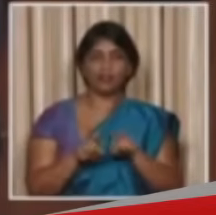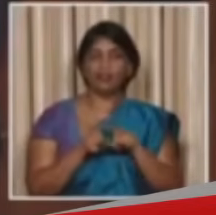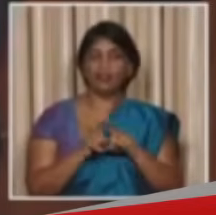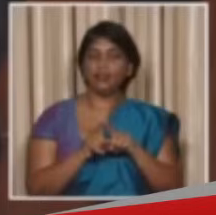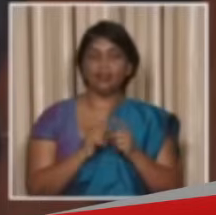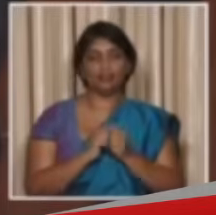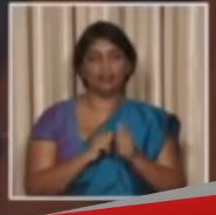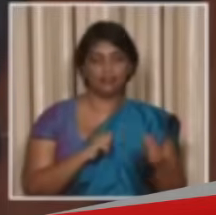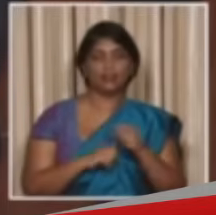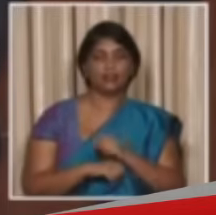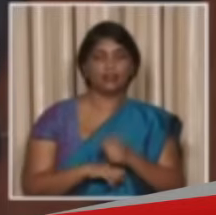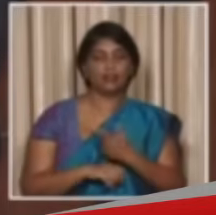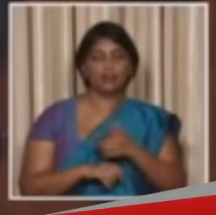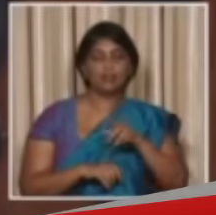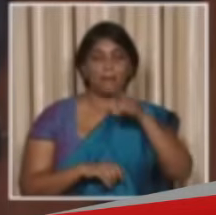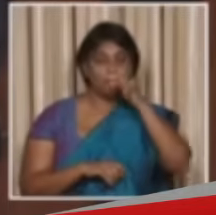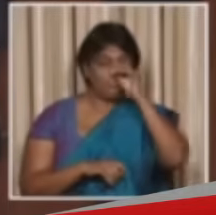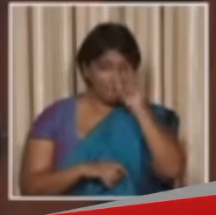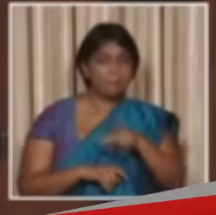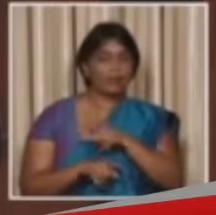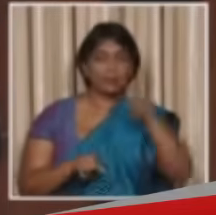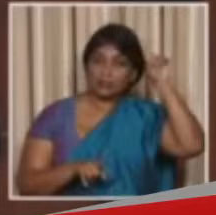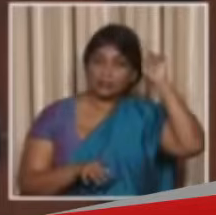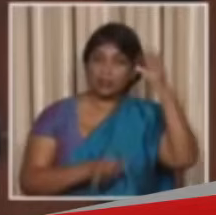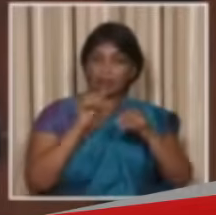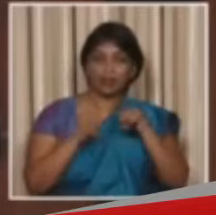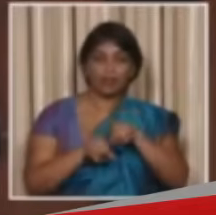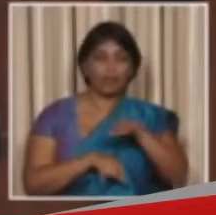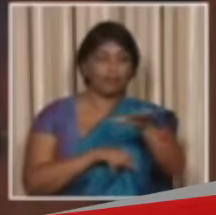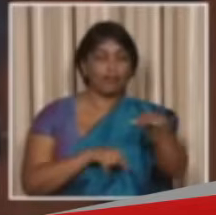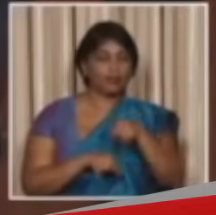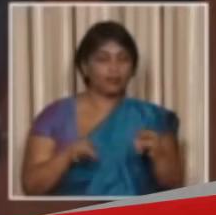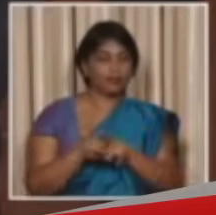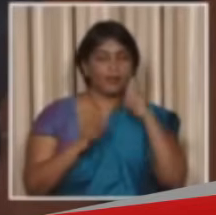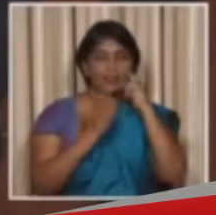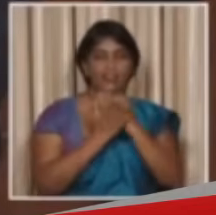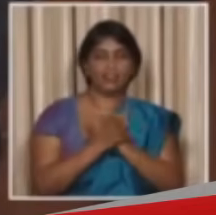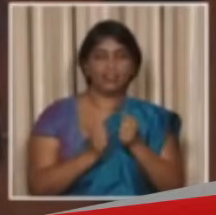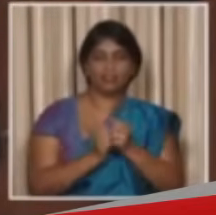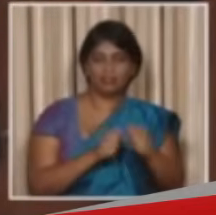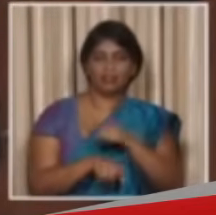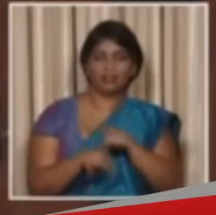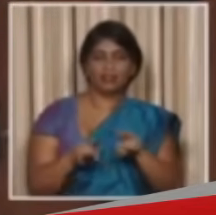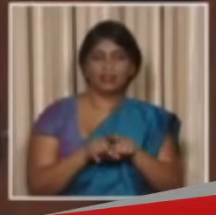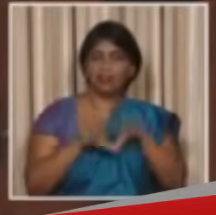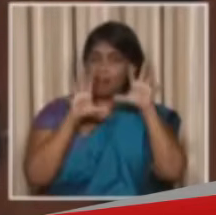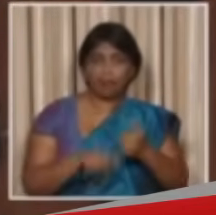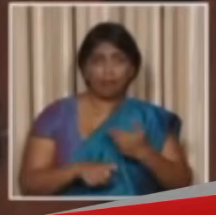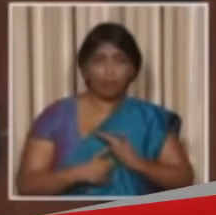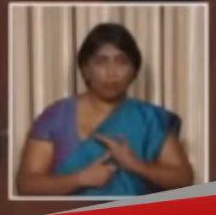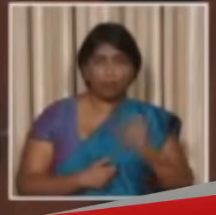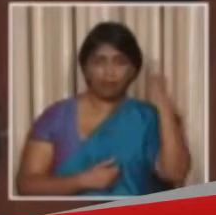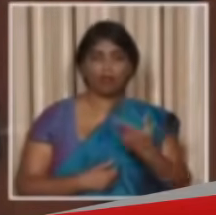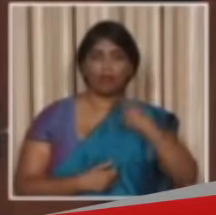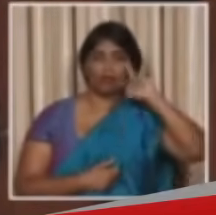කියනවා. මල්ලි බලමු. එතකොට කිරිහරක් ඇති කරන මහවැලි ඉඩම්, මේ මහවැලි ඉඩම් වල අපිටත් දීලා ඉඳන් හිට අල්ලන්න පුළුවන්ද මේ ඉඩම්? තමන්ට